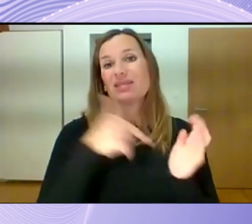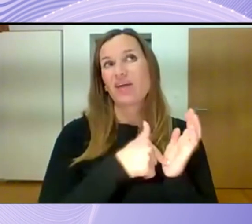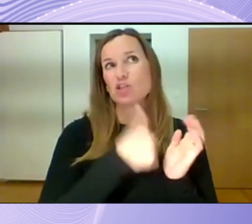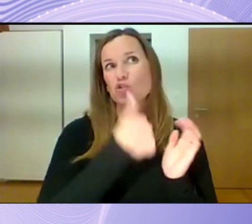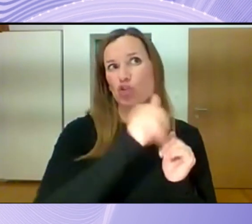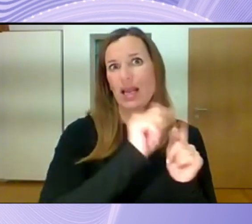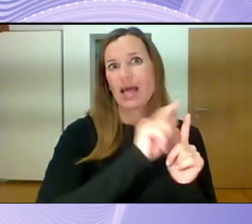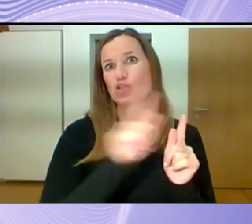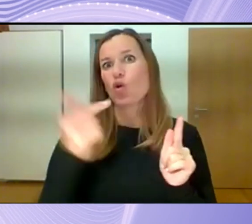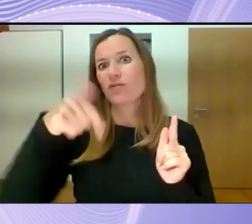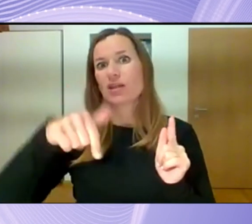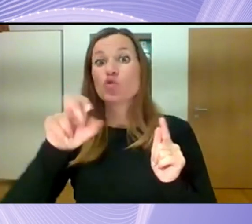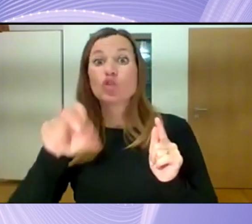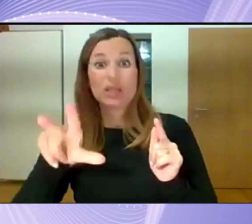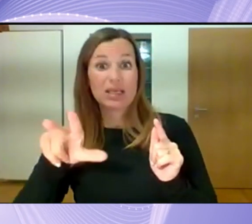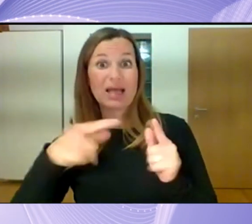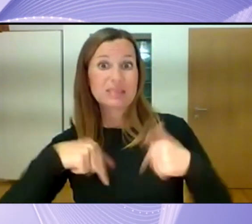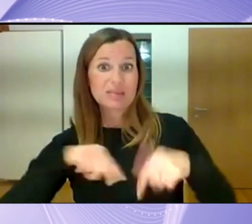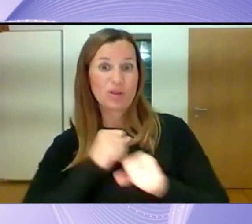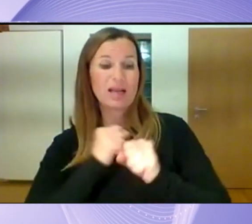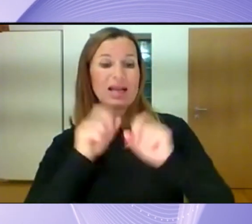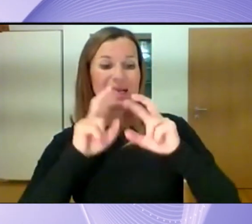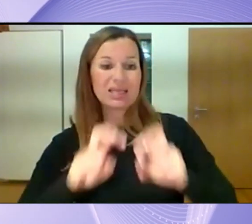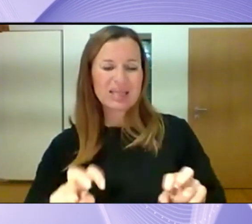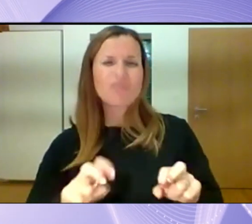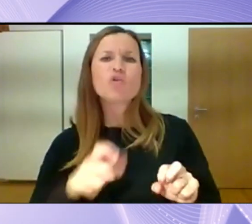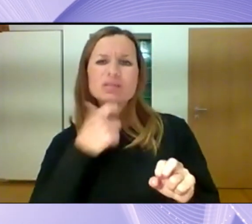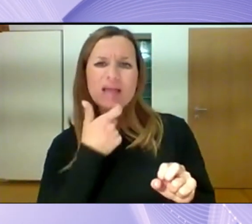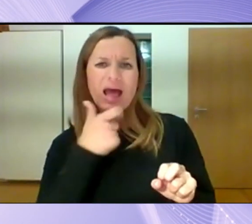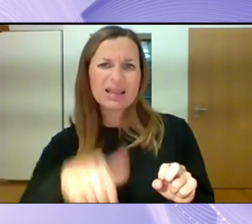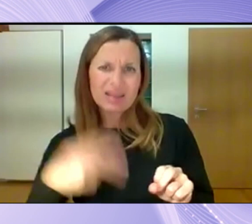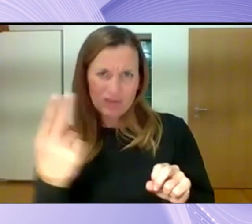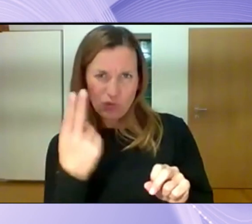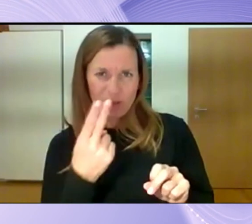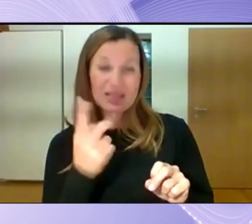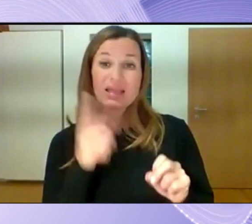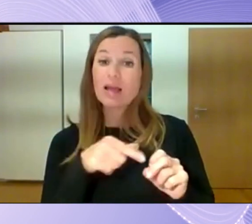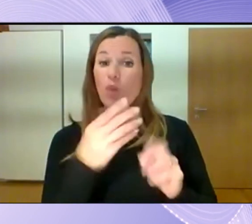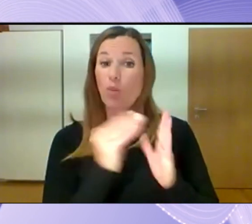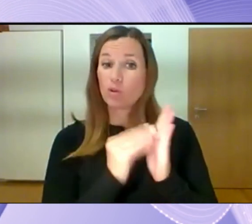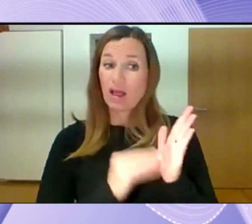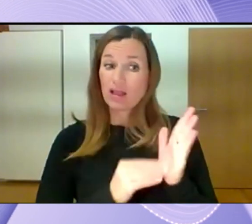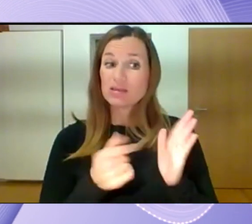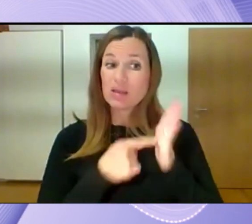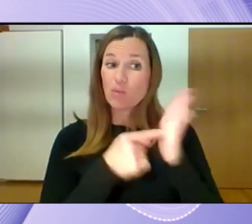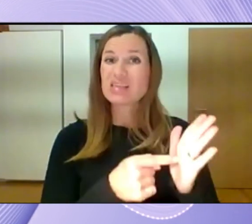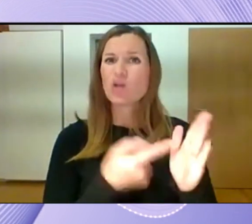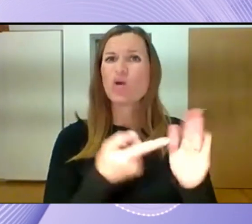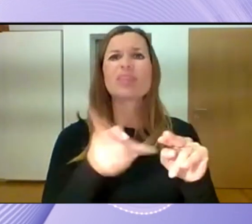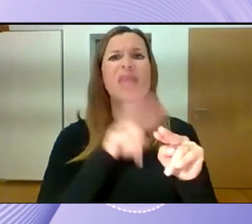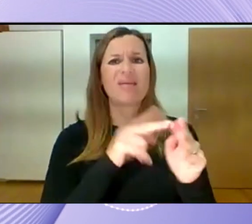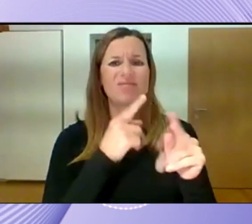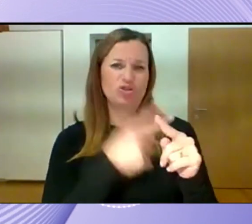delali raziskavo staranja v Sloveniji in se je po podatkih pokazalo, da največkrat so to v Sloveniji